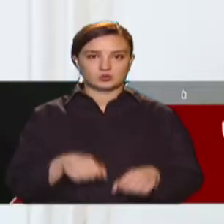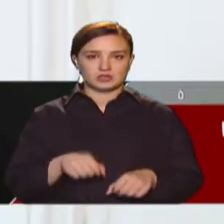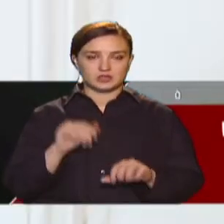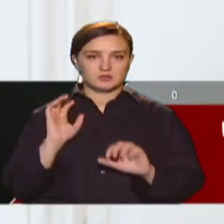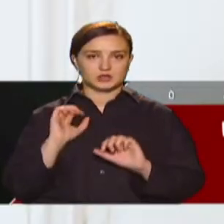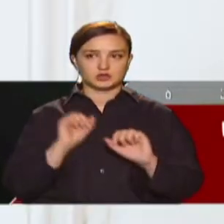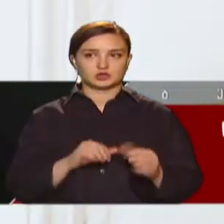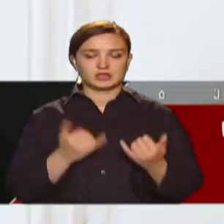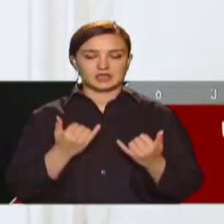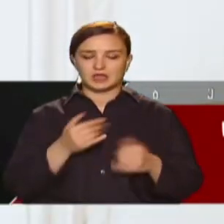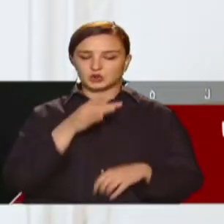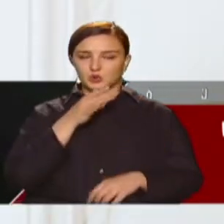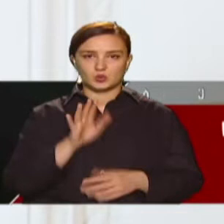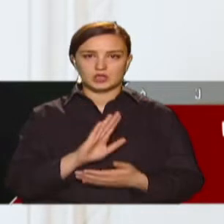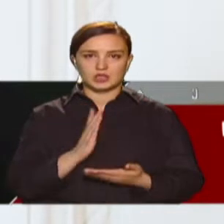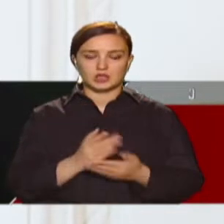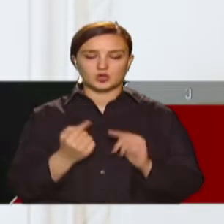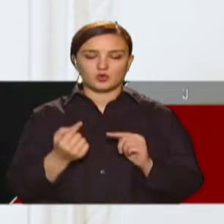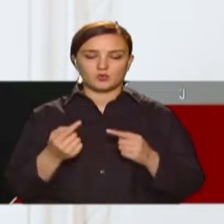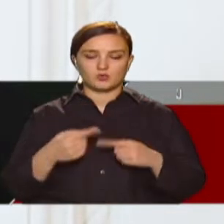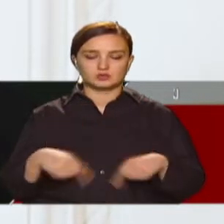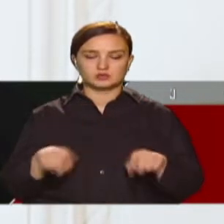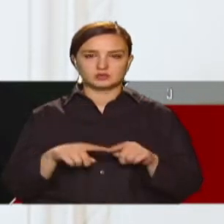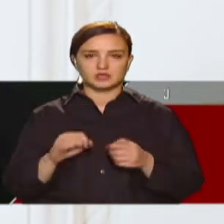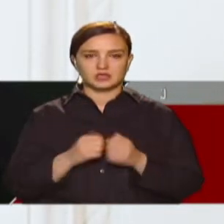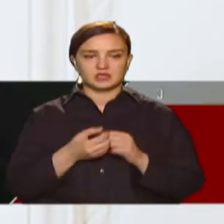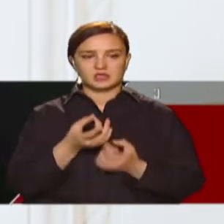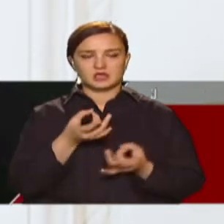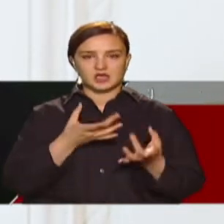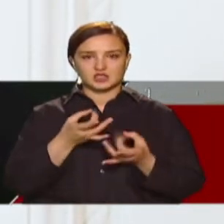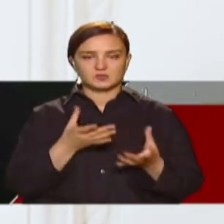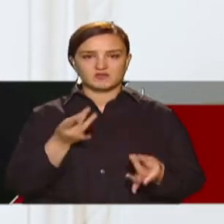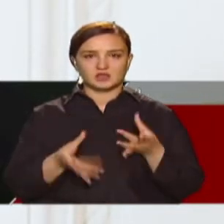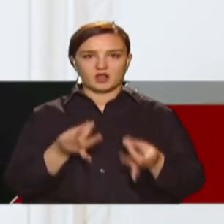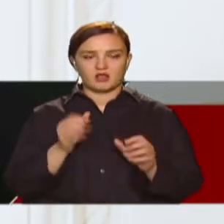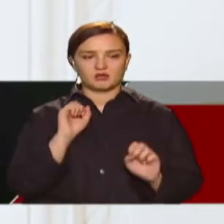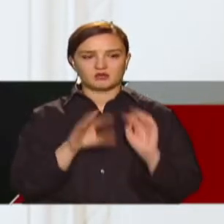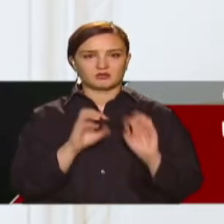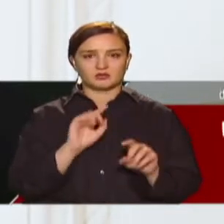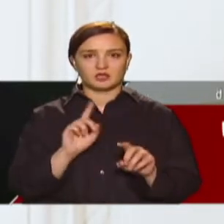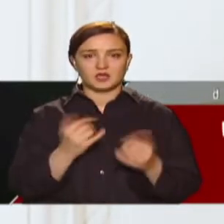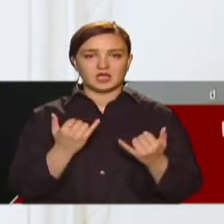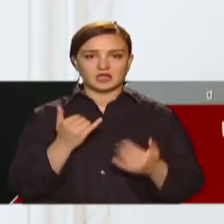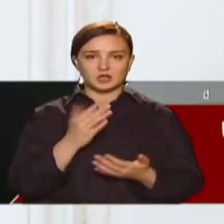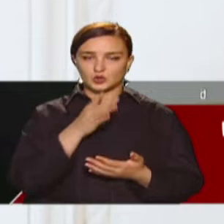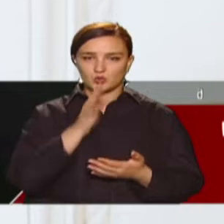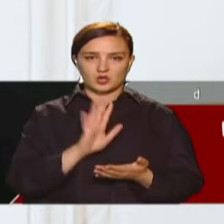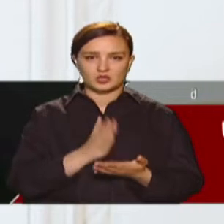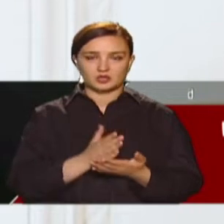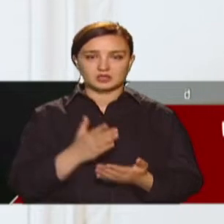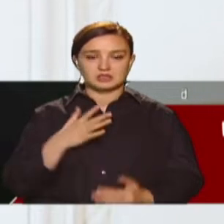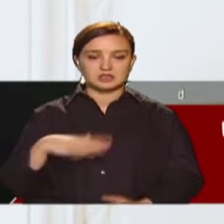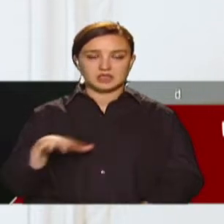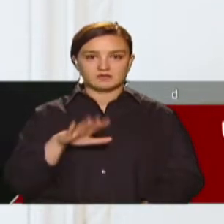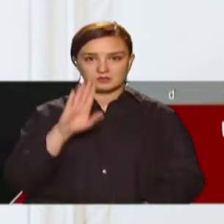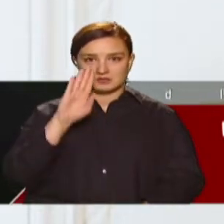გიჭერე. Ეხლა არ არის დრო ოპოზიციისგან კენჭების როლის, ტალახის როლის, იმხელა მტერი არ ყავს